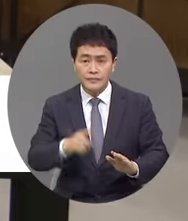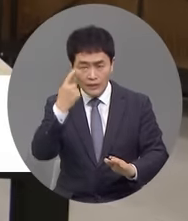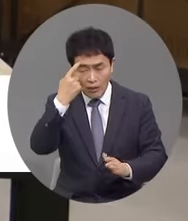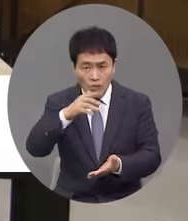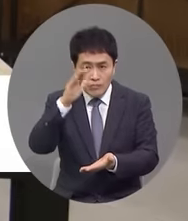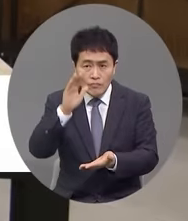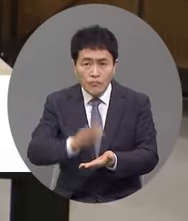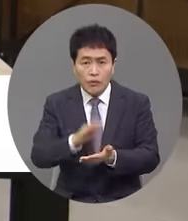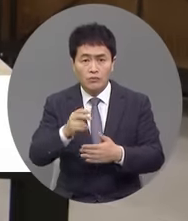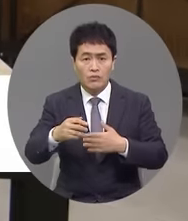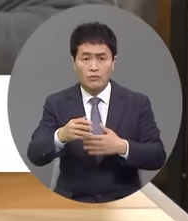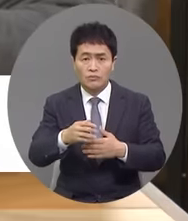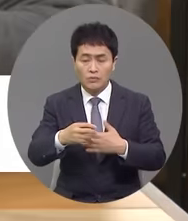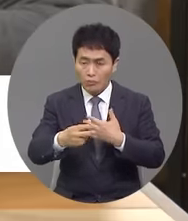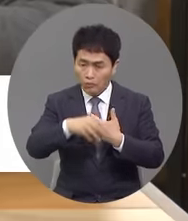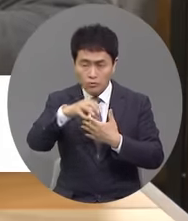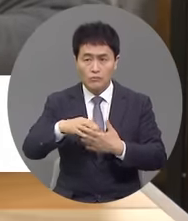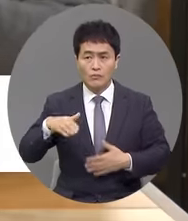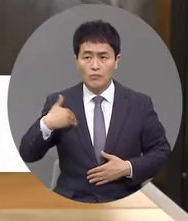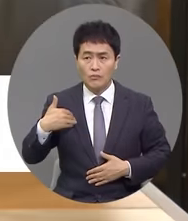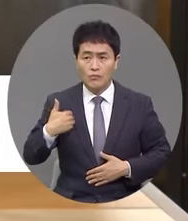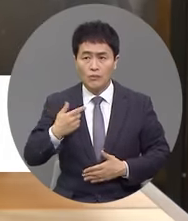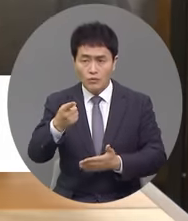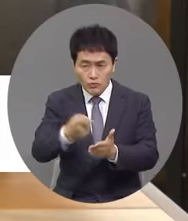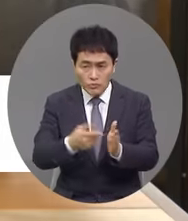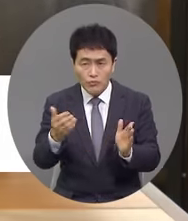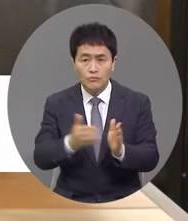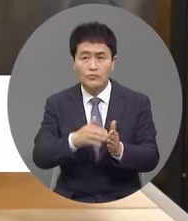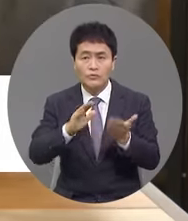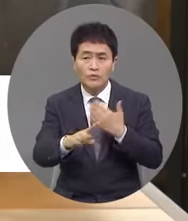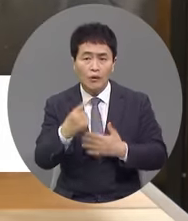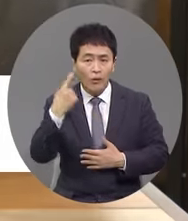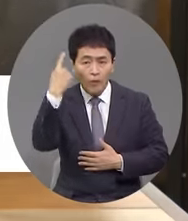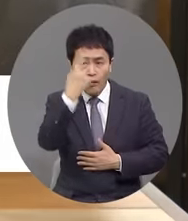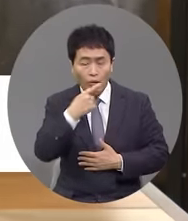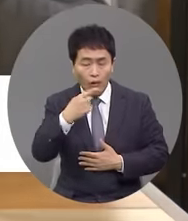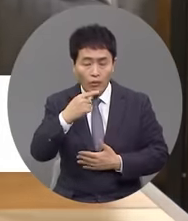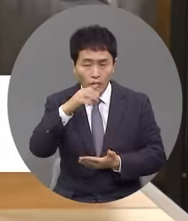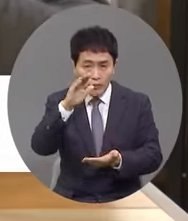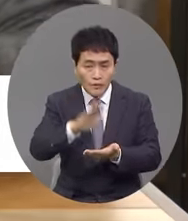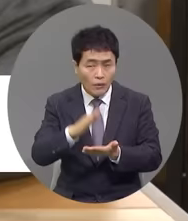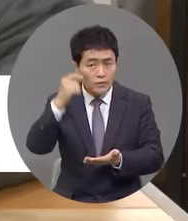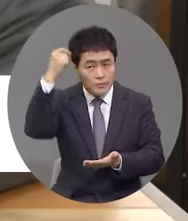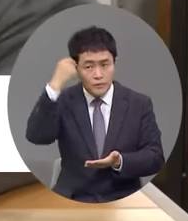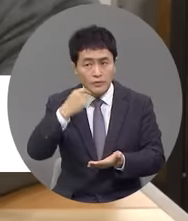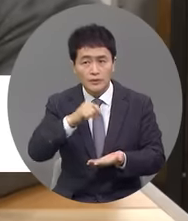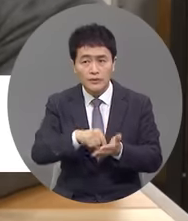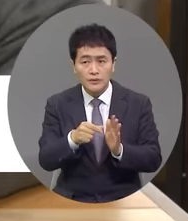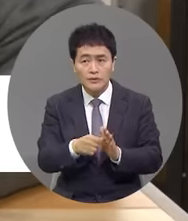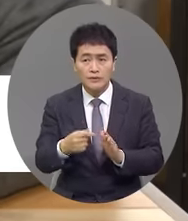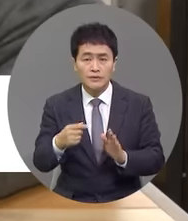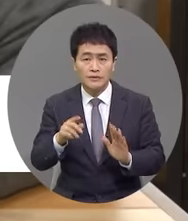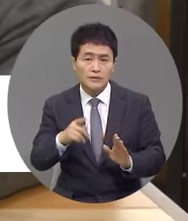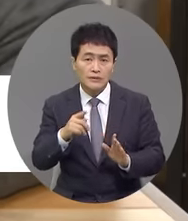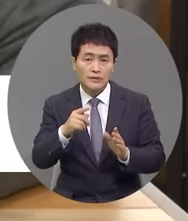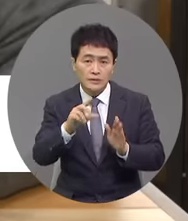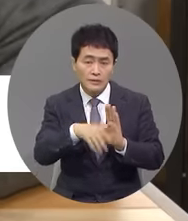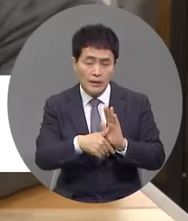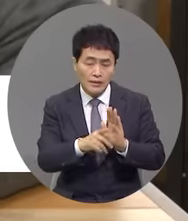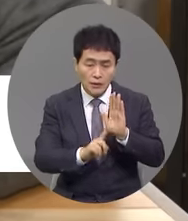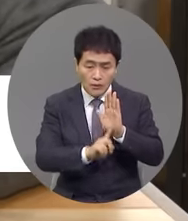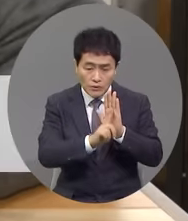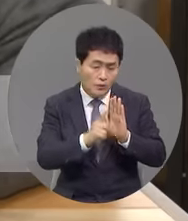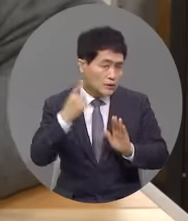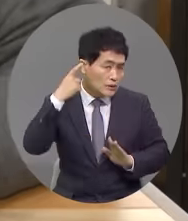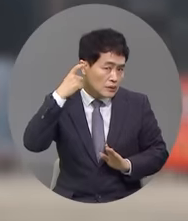왔는지를 병원에서조차 몰라요. 수술이 다 끝나고 얼굴에서 약간 열감이 느껴진다. 그래서 체온기 갖다가 열을 쟀다는